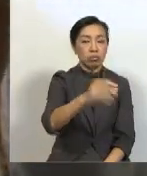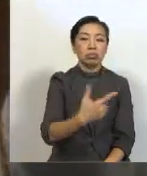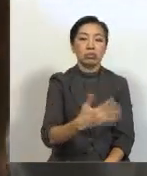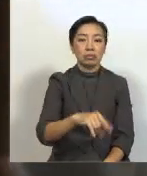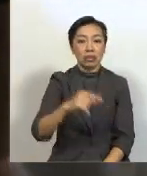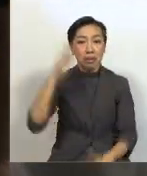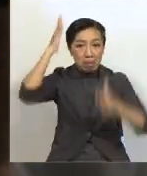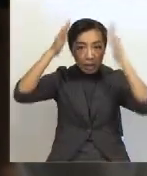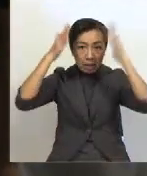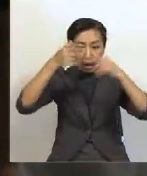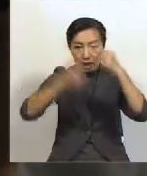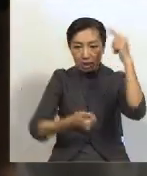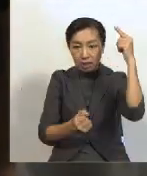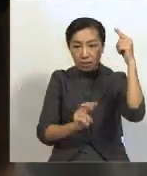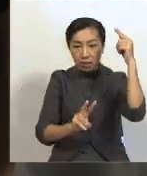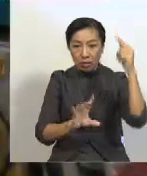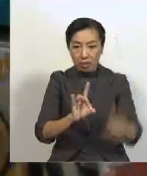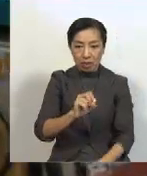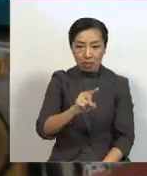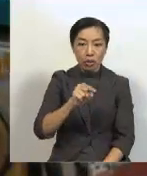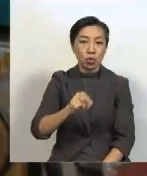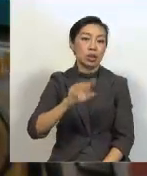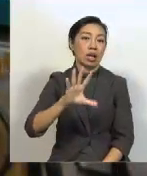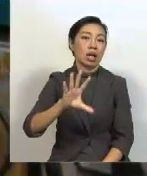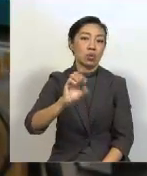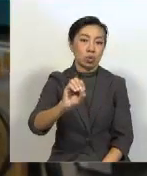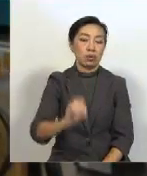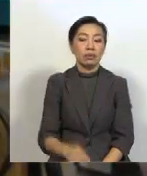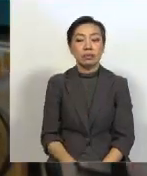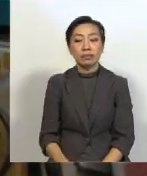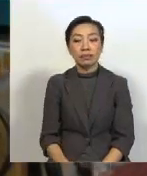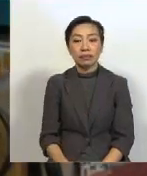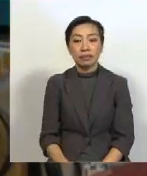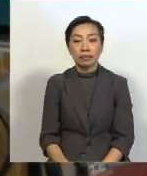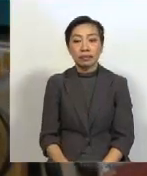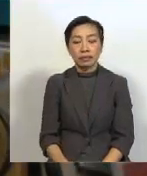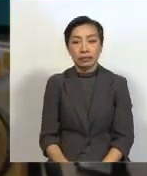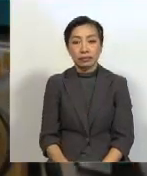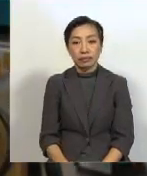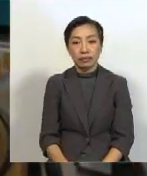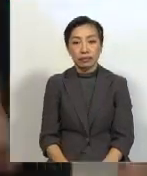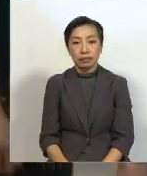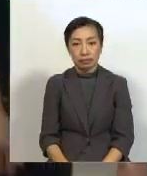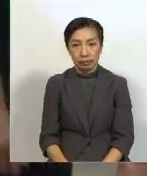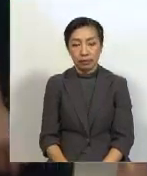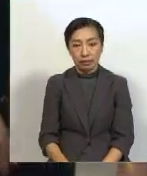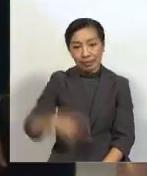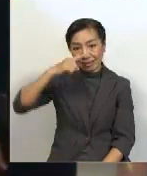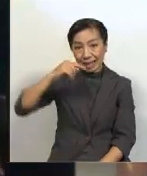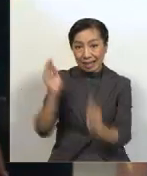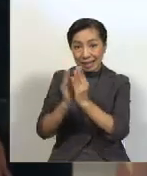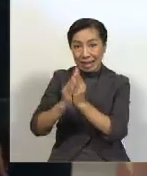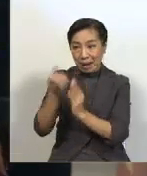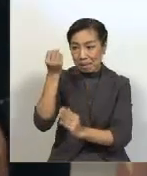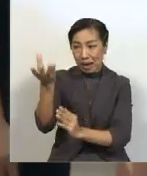นและมาเลเซียอันดับที่12ของโลกนะคะได้ 81.50 คะแนนด้วยกันสำหรับด้านที่มีอันดับและก็คะแนนดี